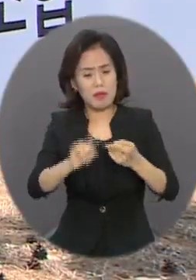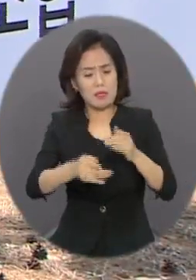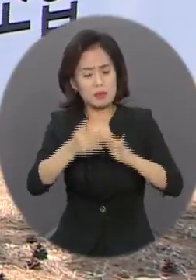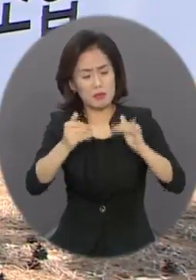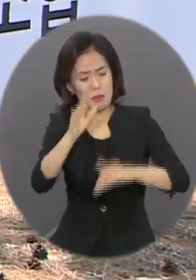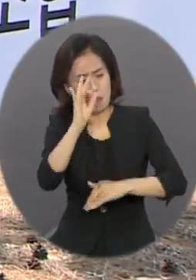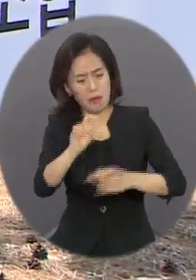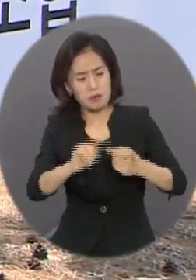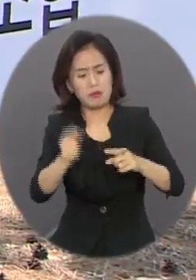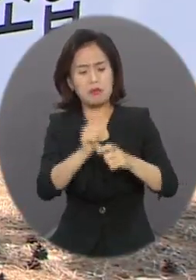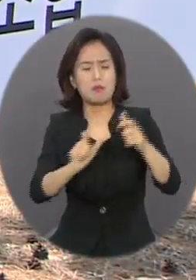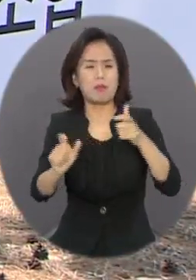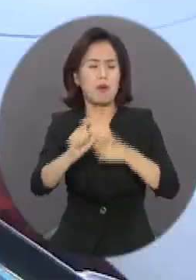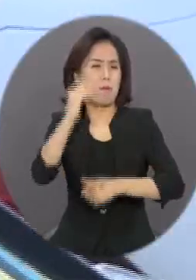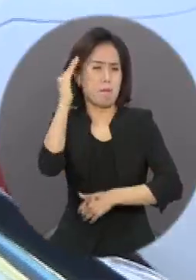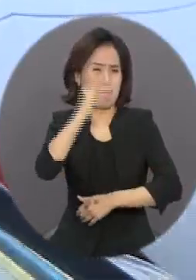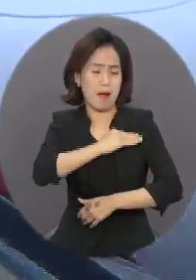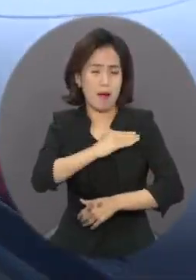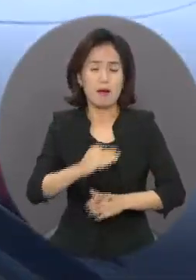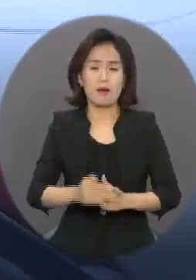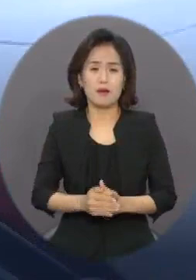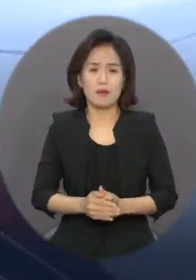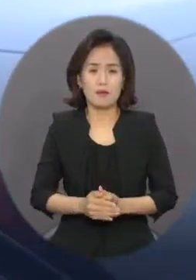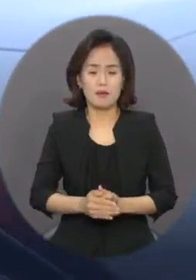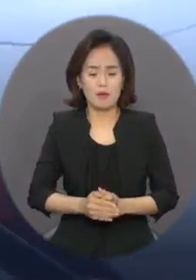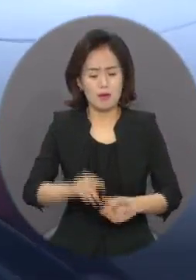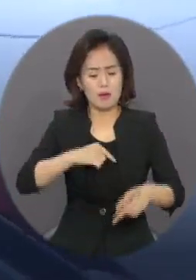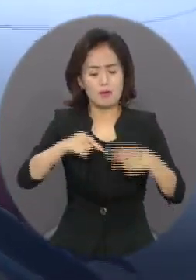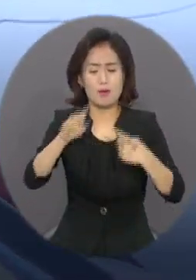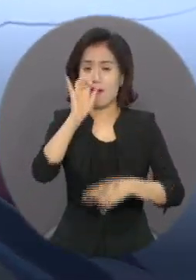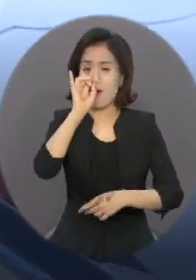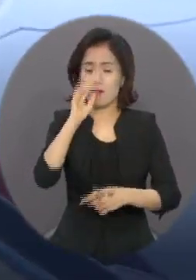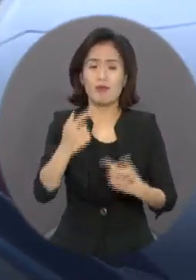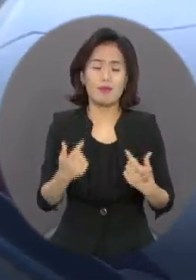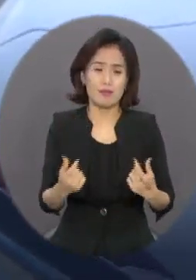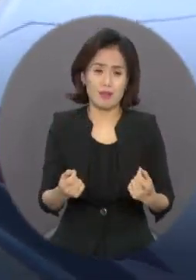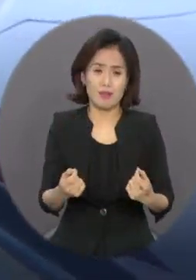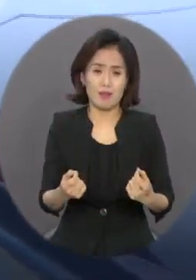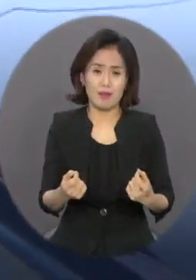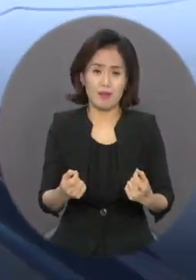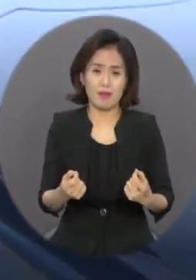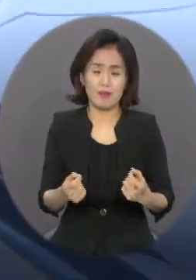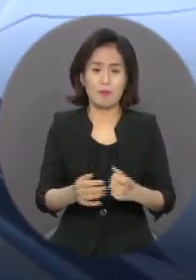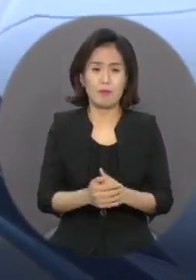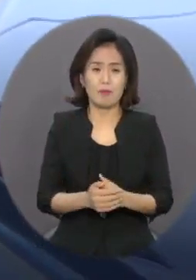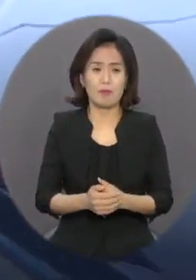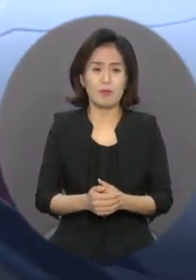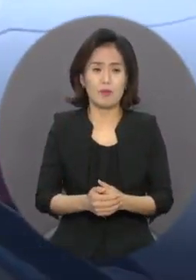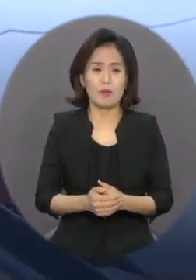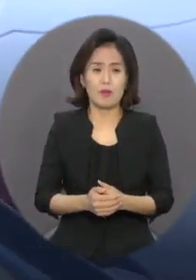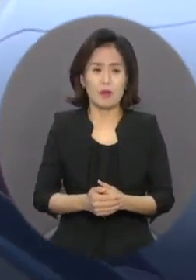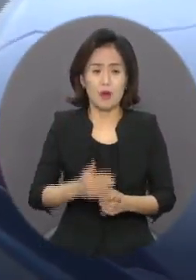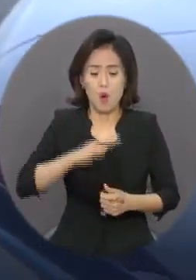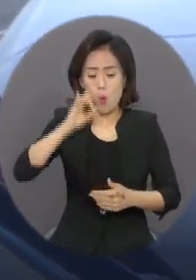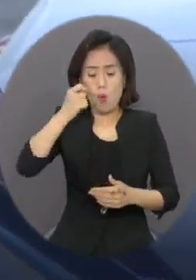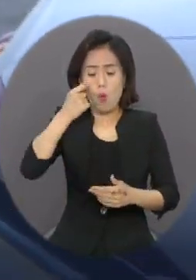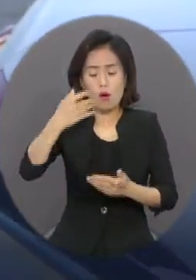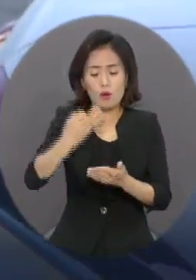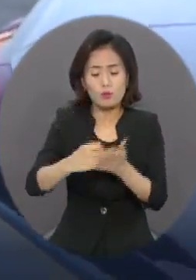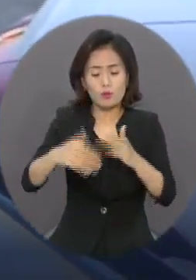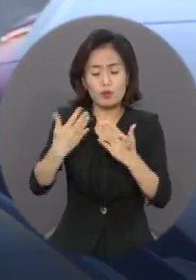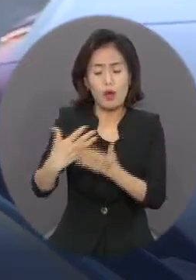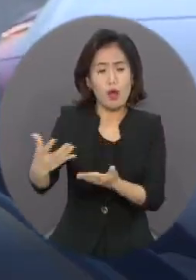여론은 더 악화되고 있습니다. 좀 이해가 잘 안 되더라고요. 자기 공급은 다 밥 먹고 또 그렇게